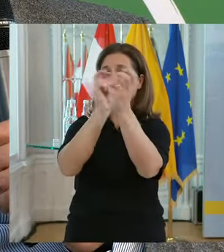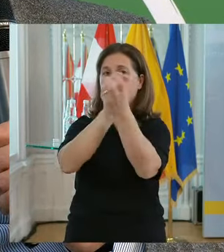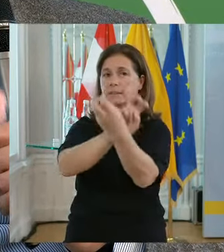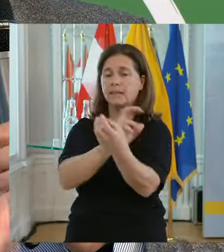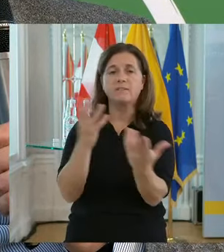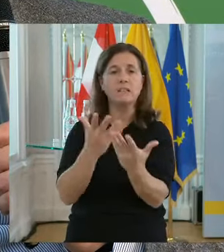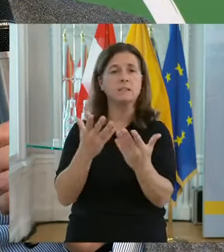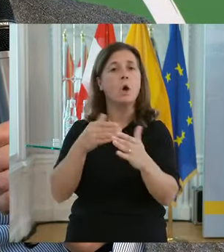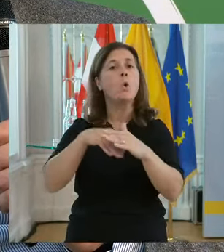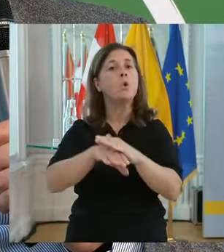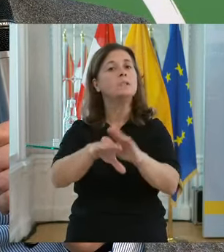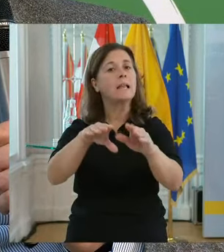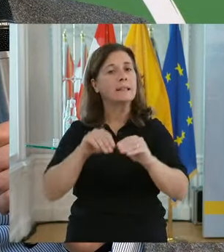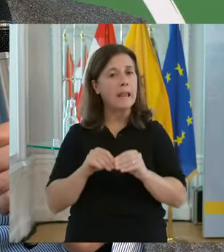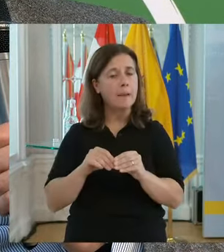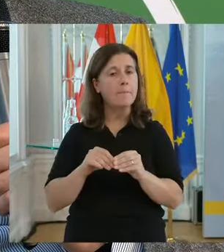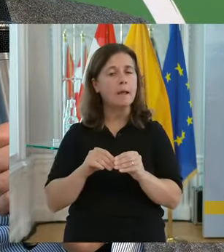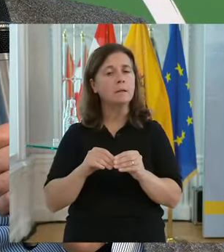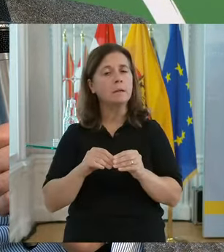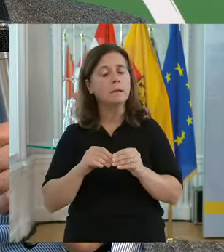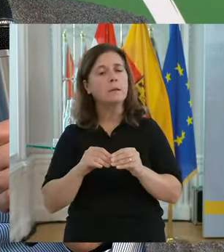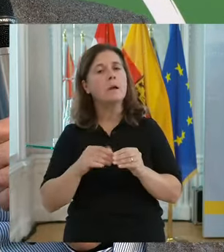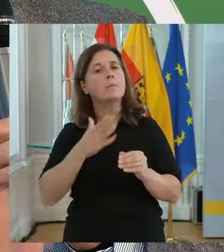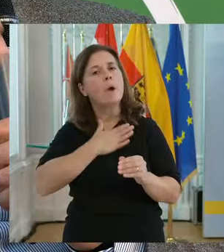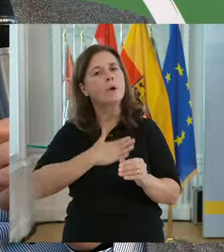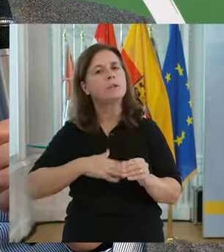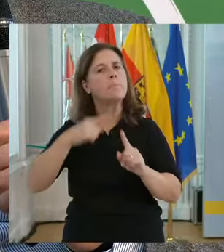nämlich Unternehmen zu inspirieren,